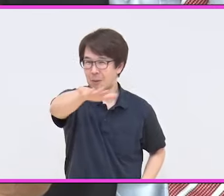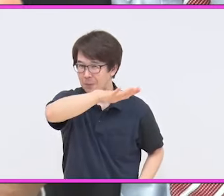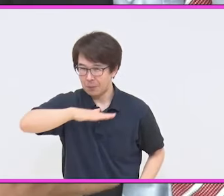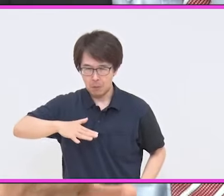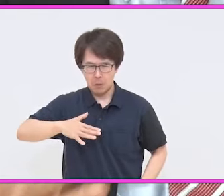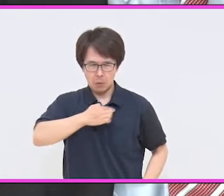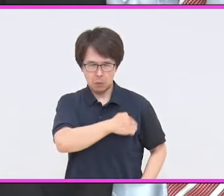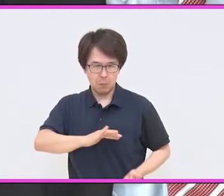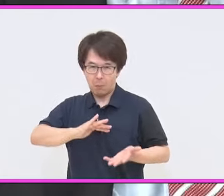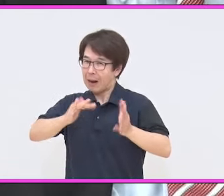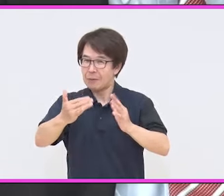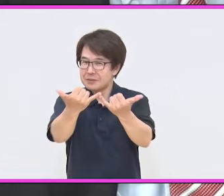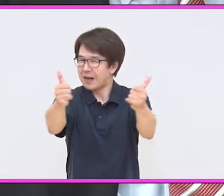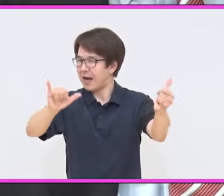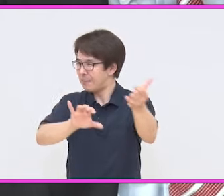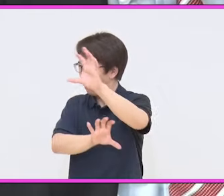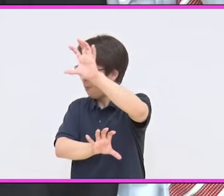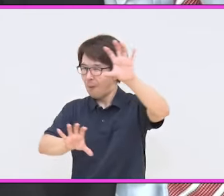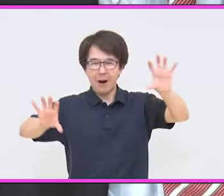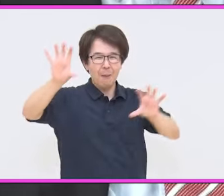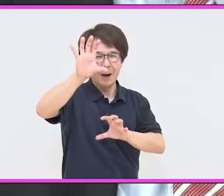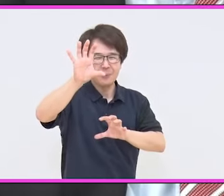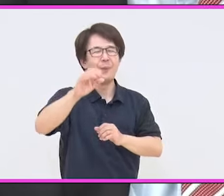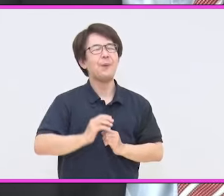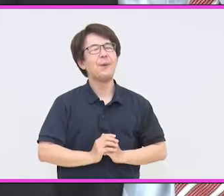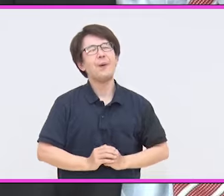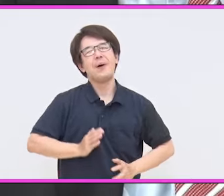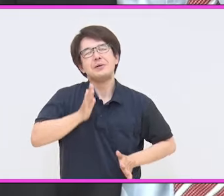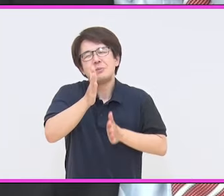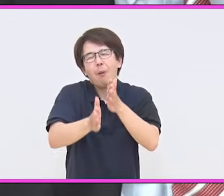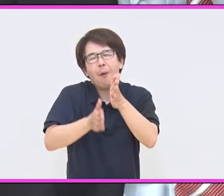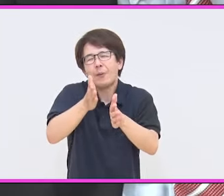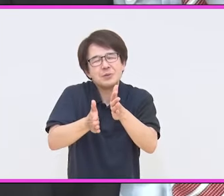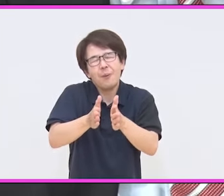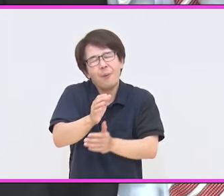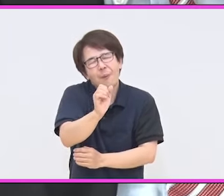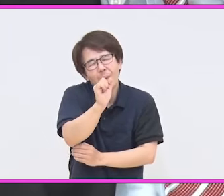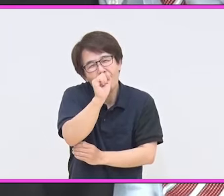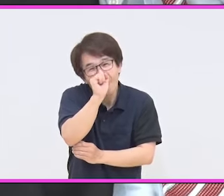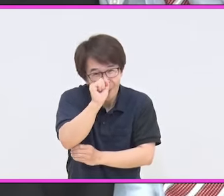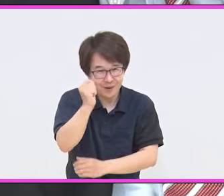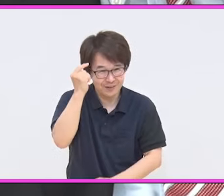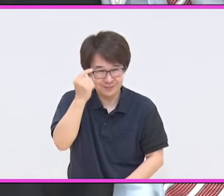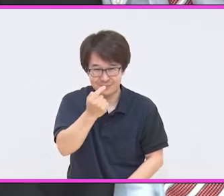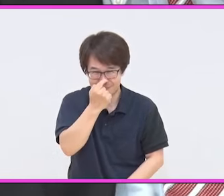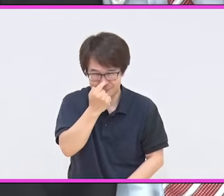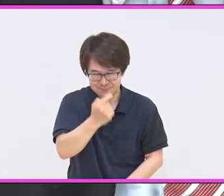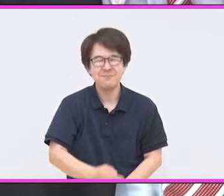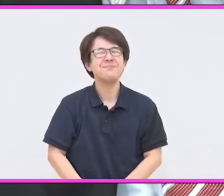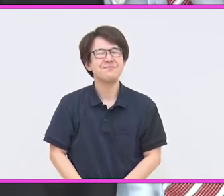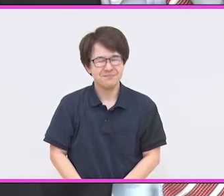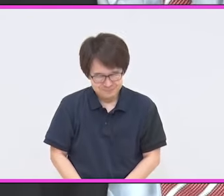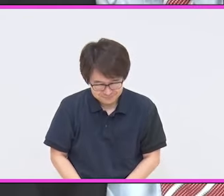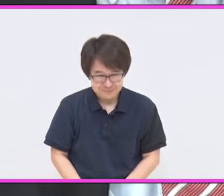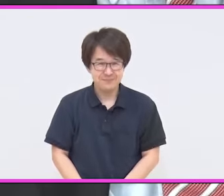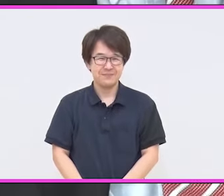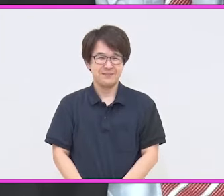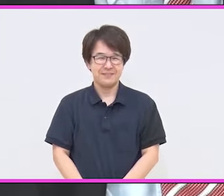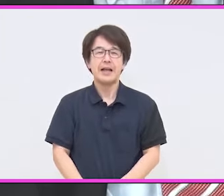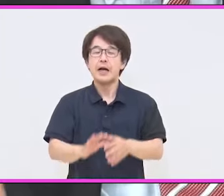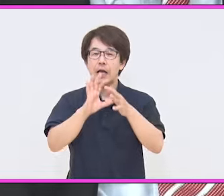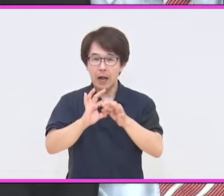られるってすごいこれスポーツの切り口っていいなっていうふうに考えたんですね。